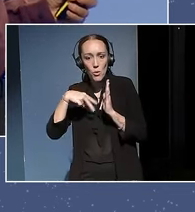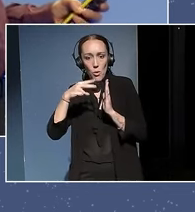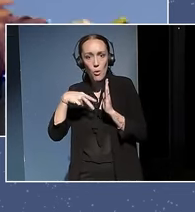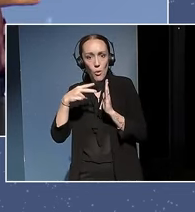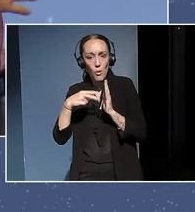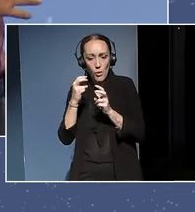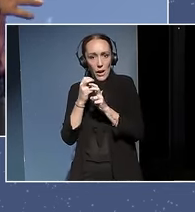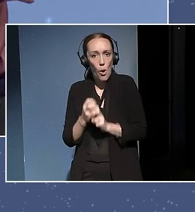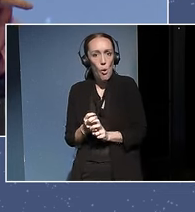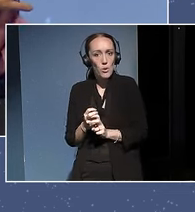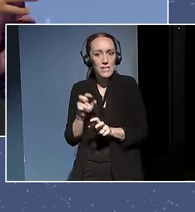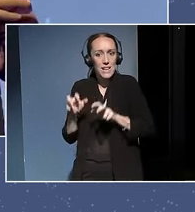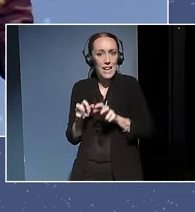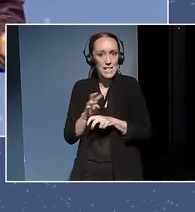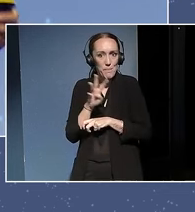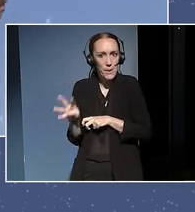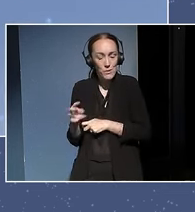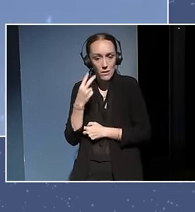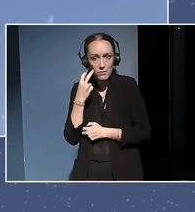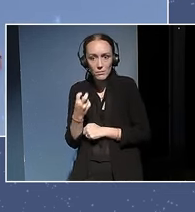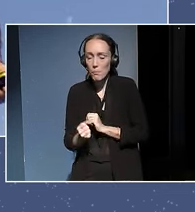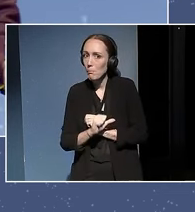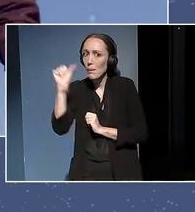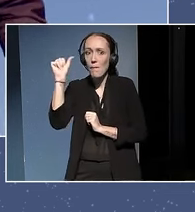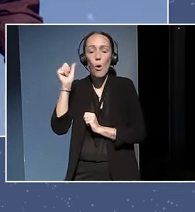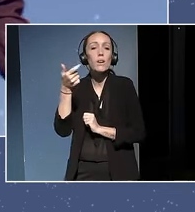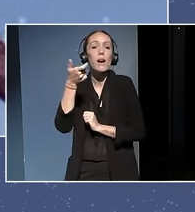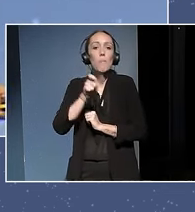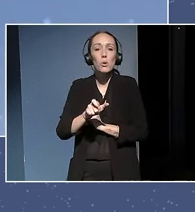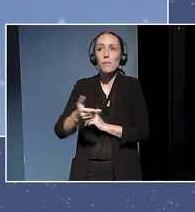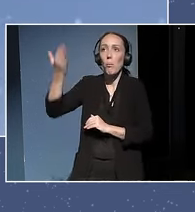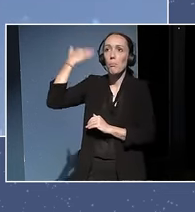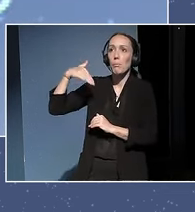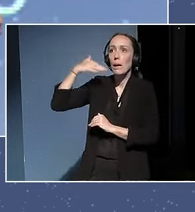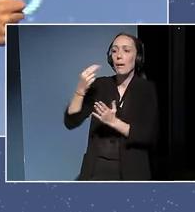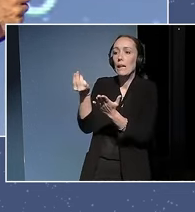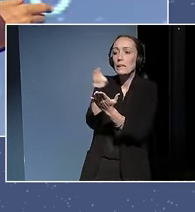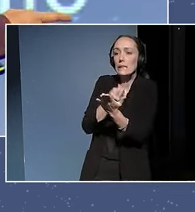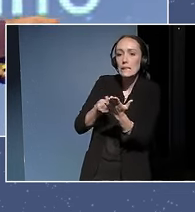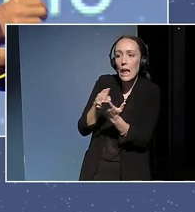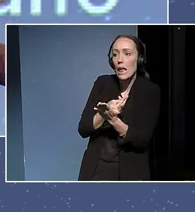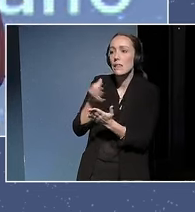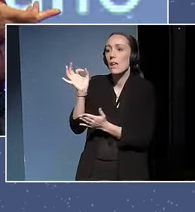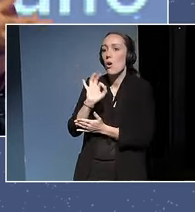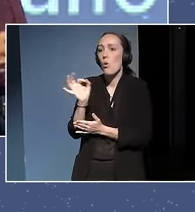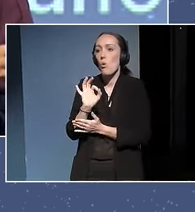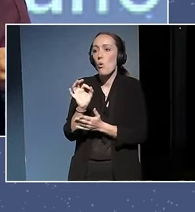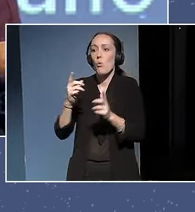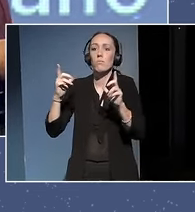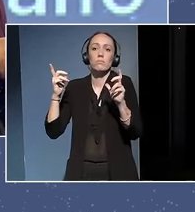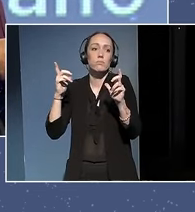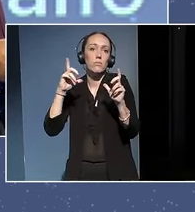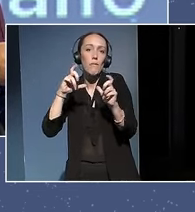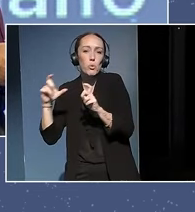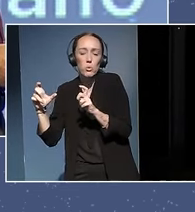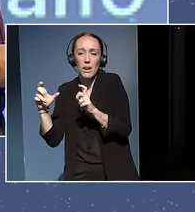per che quelle precedenti Avete visto erano o nelle tavole disegnate Oppure nelle fotografie